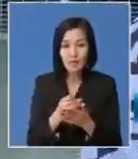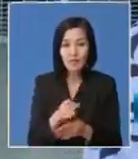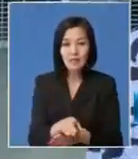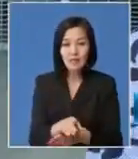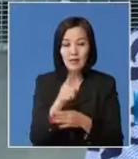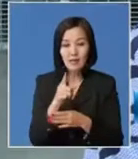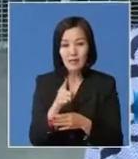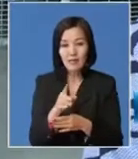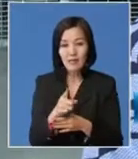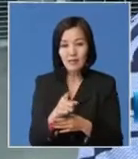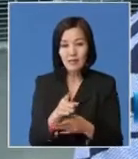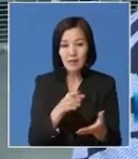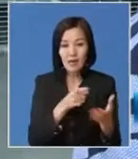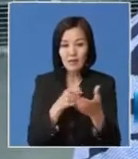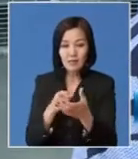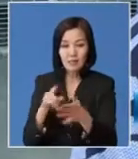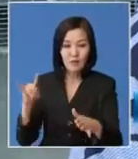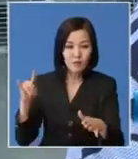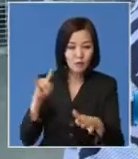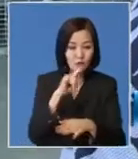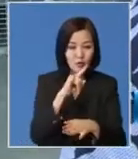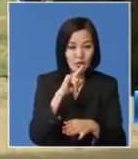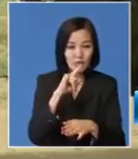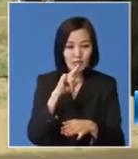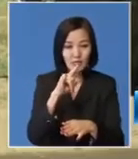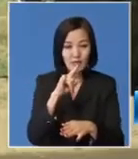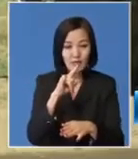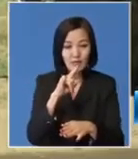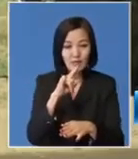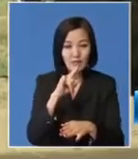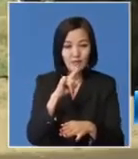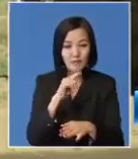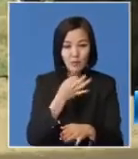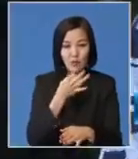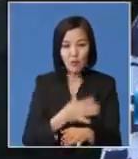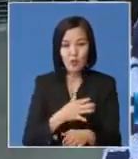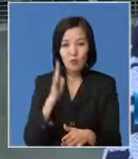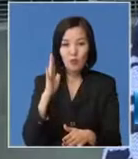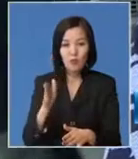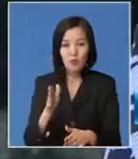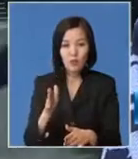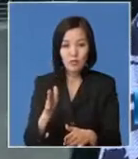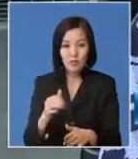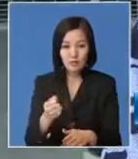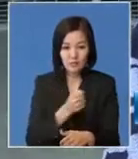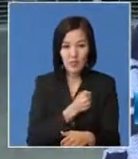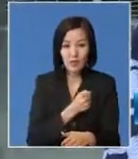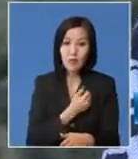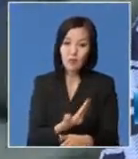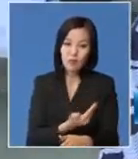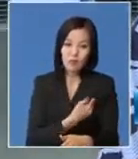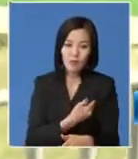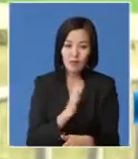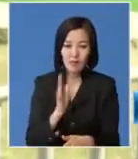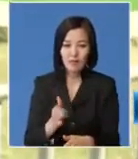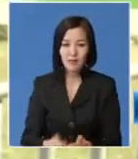ады, ұшқыштардың дәліге тиюі, болашақта осылар сияқты сарбаз болғым